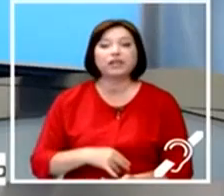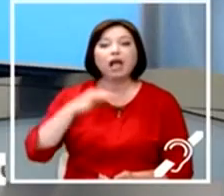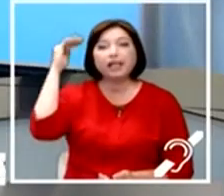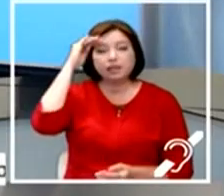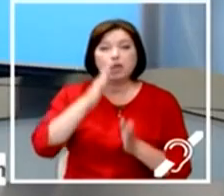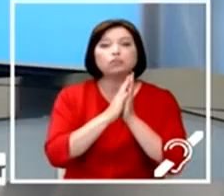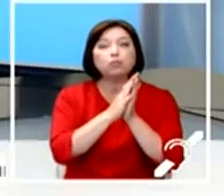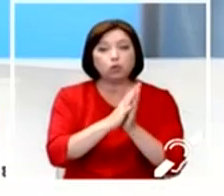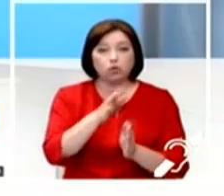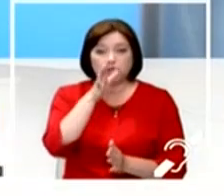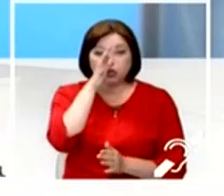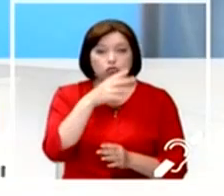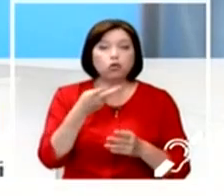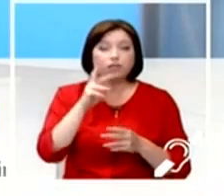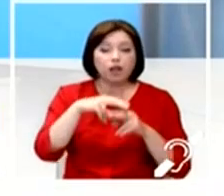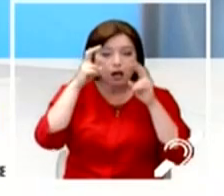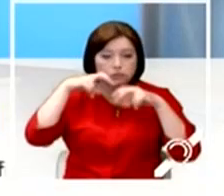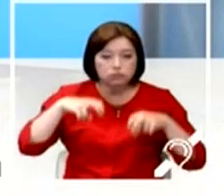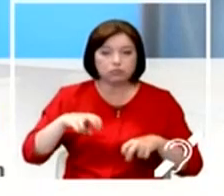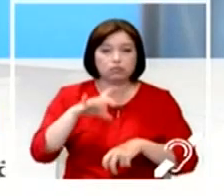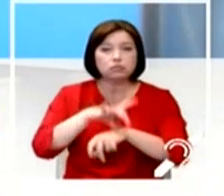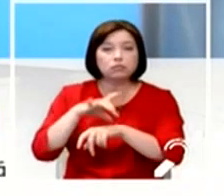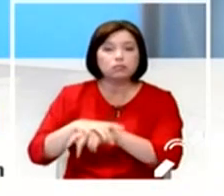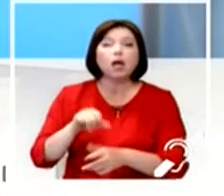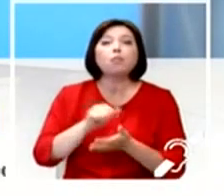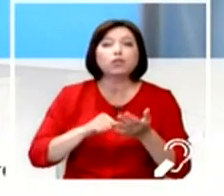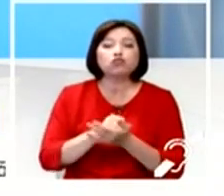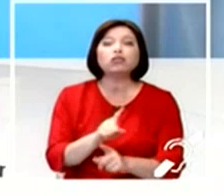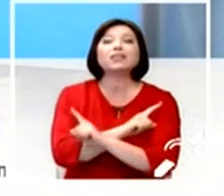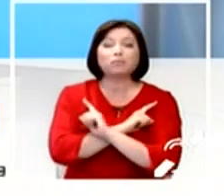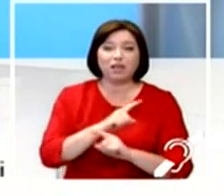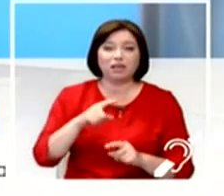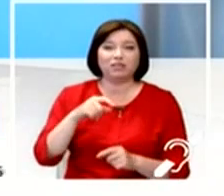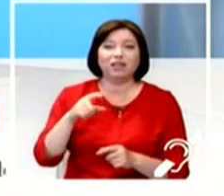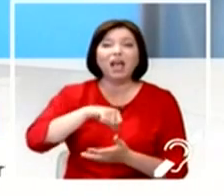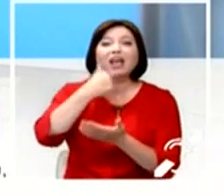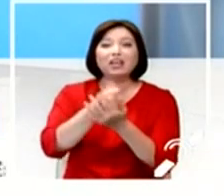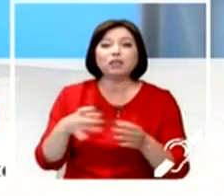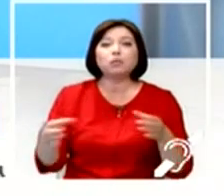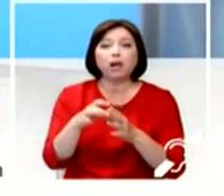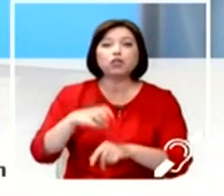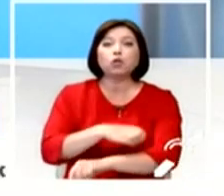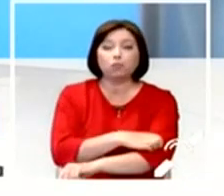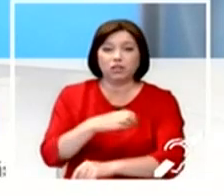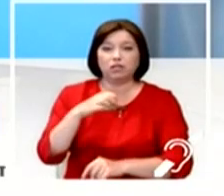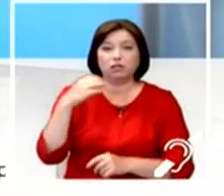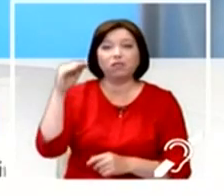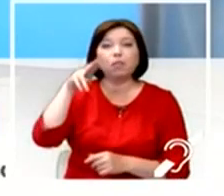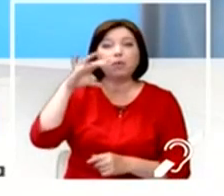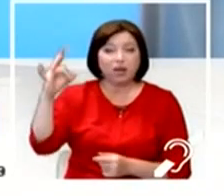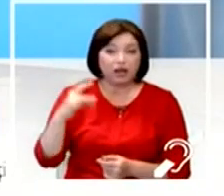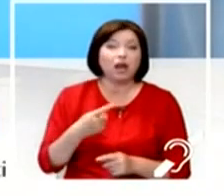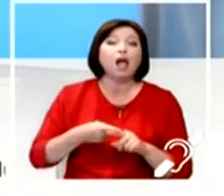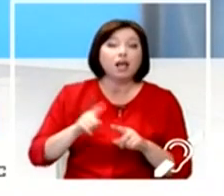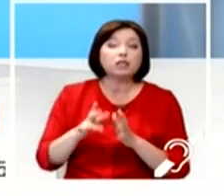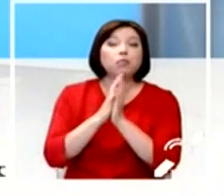ajutorul chișineului în anchetarea morții suspecte a liderului comunist de la Tira sporul echorgean solicitarea a fost transmisă de